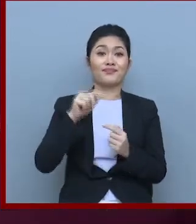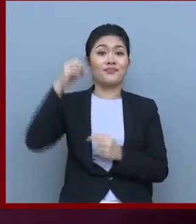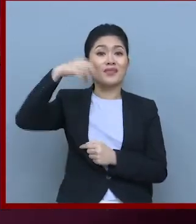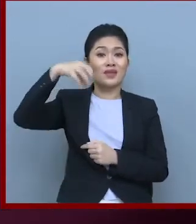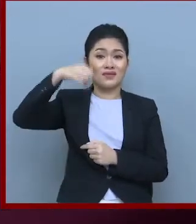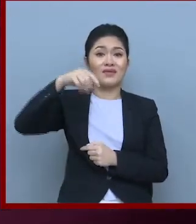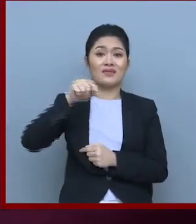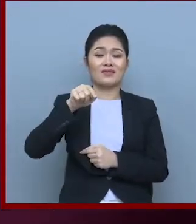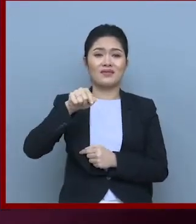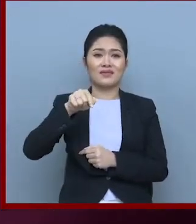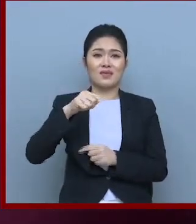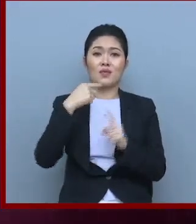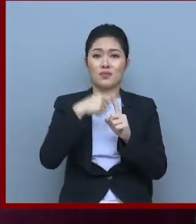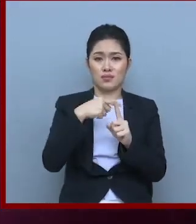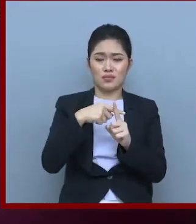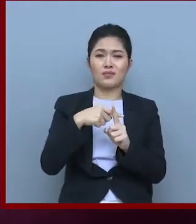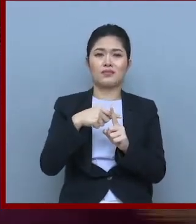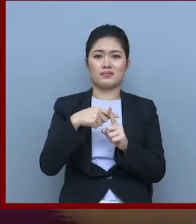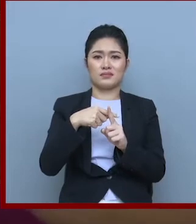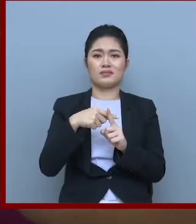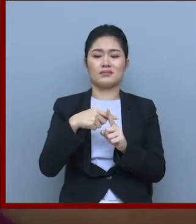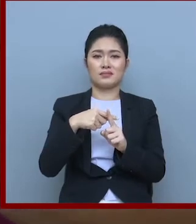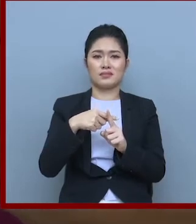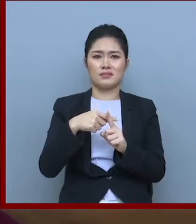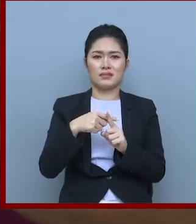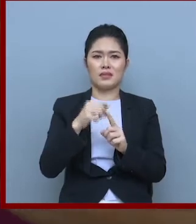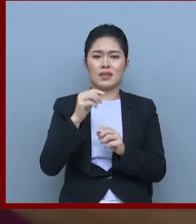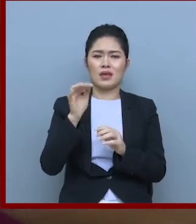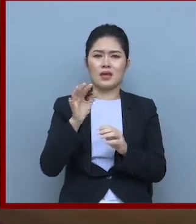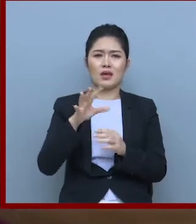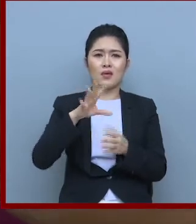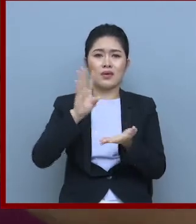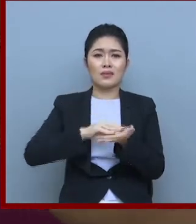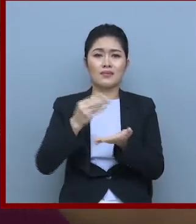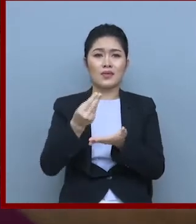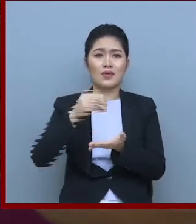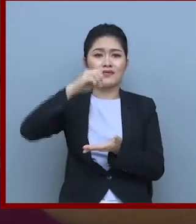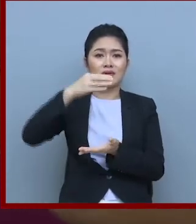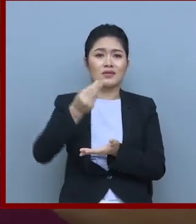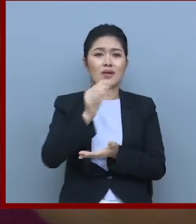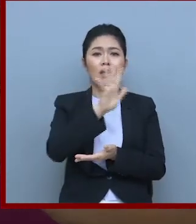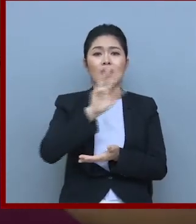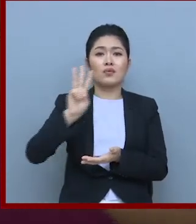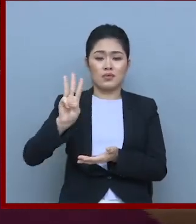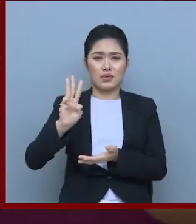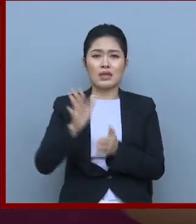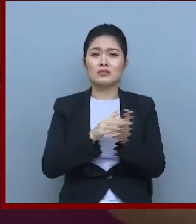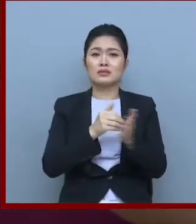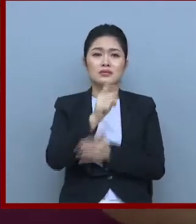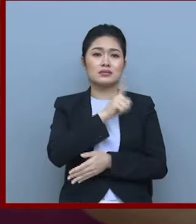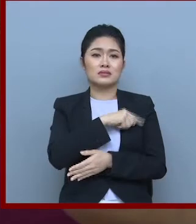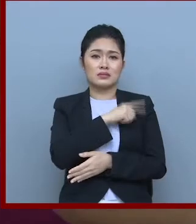ไฟบวกก็คือเป็น5โวลต์นะครับแล้วสีดำเป็นกราวนะครับแล้วก็สีขาวเนี่ย